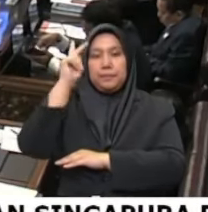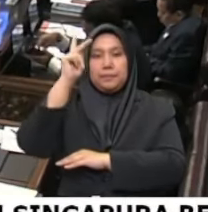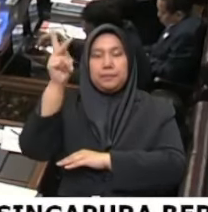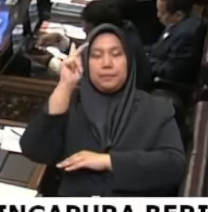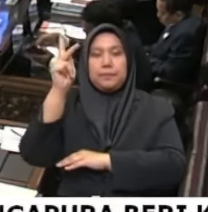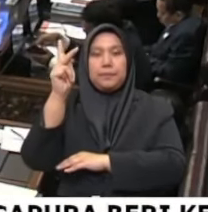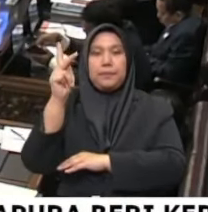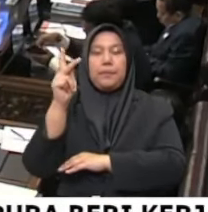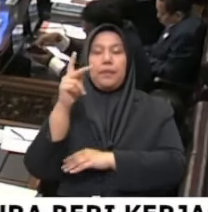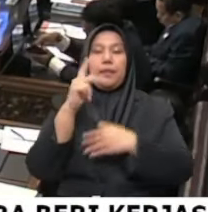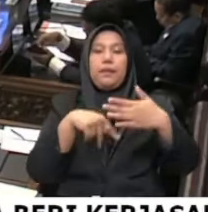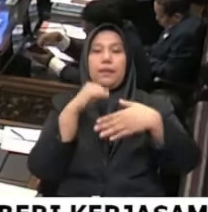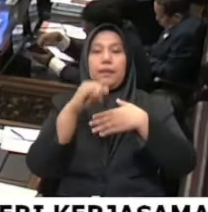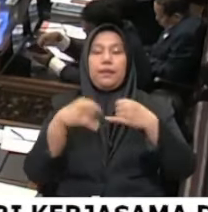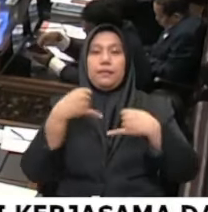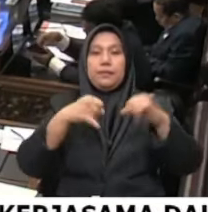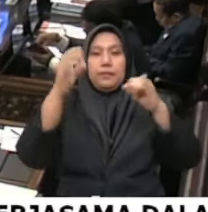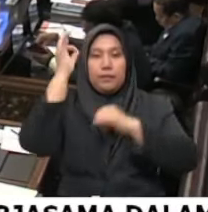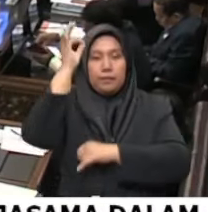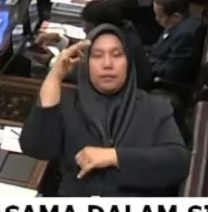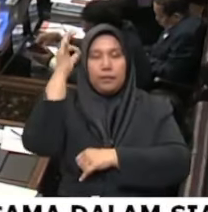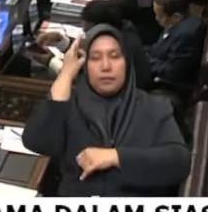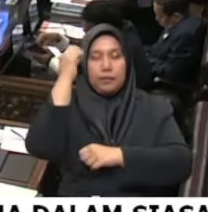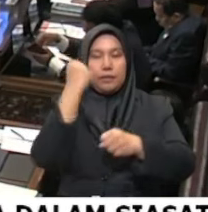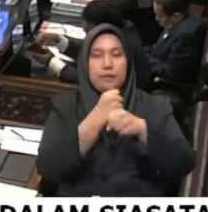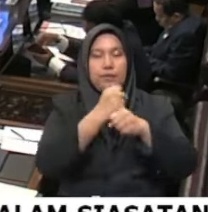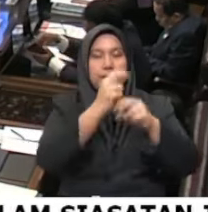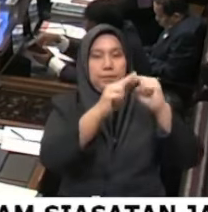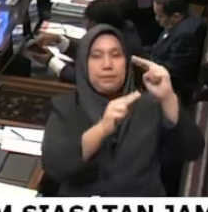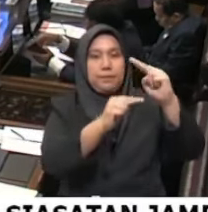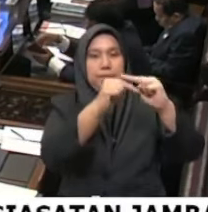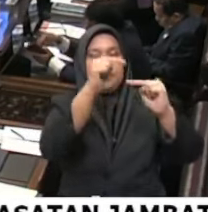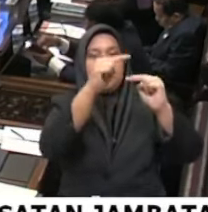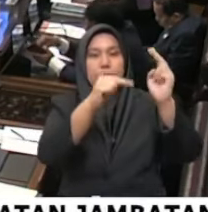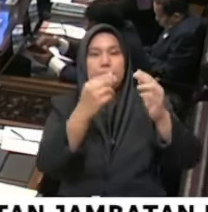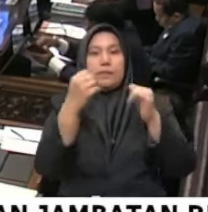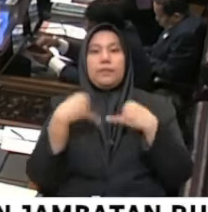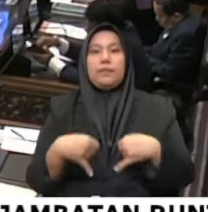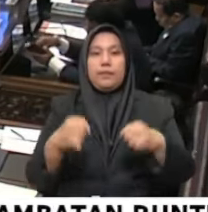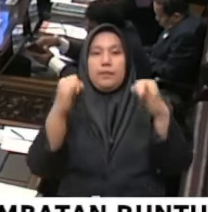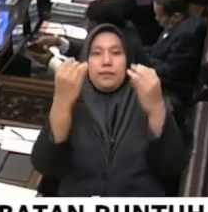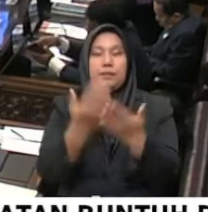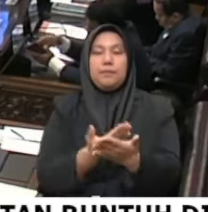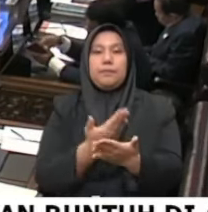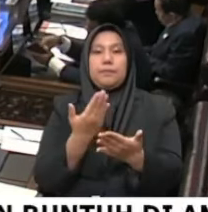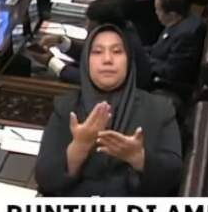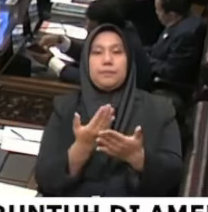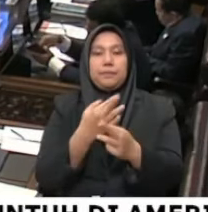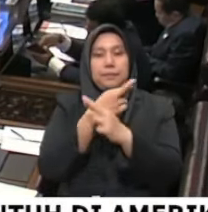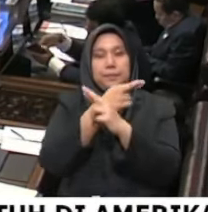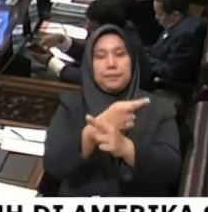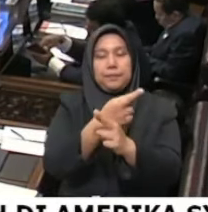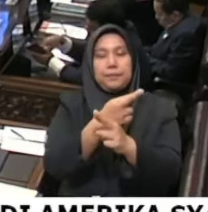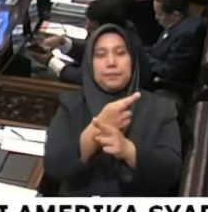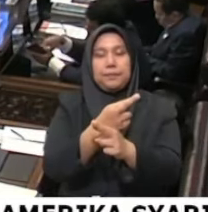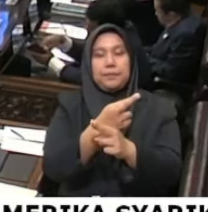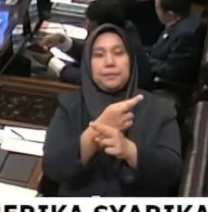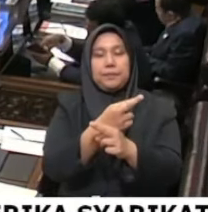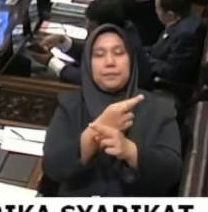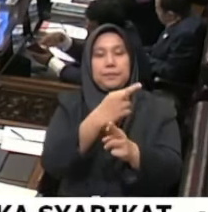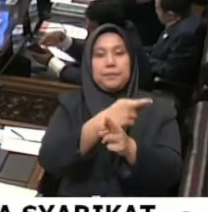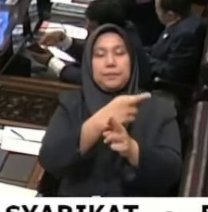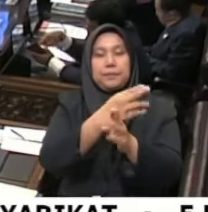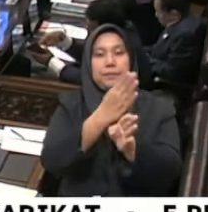Jalan Persetuan ini adalah melibatkan kerja-kerja pembinaan jalan baru yang direka bentuk dengan